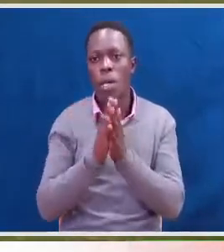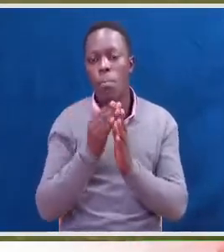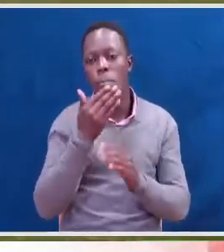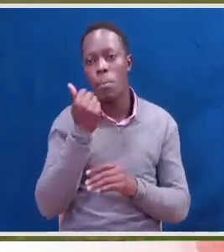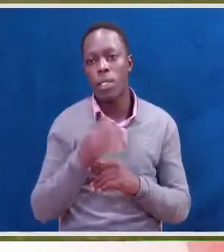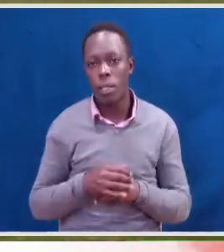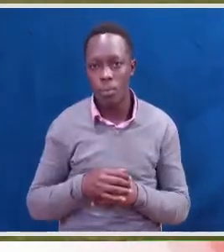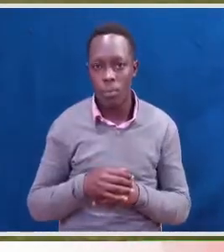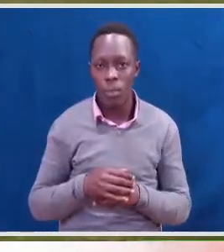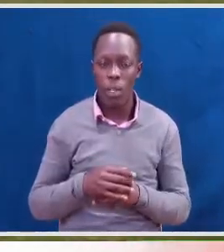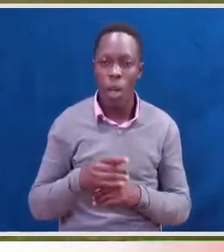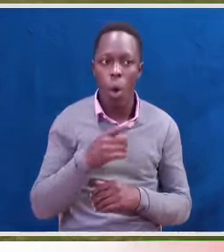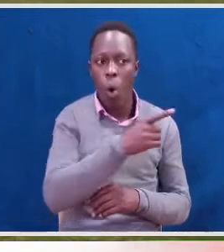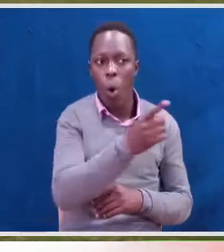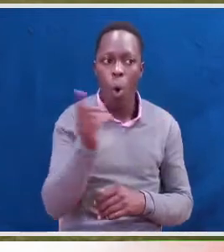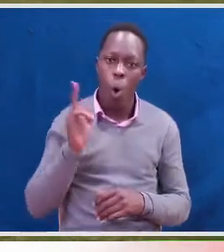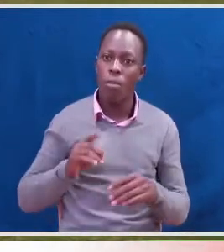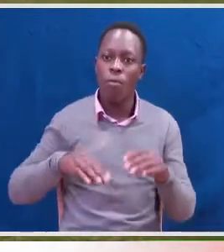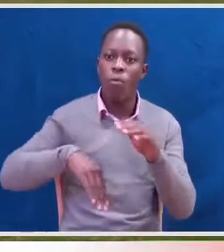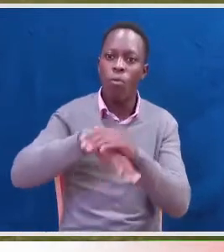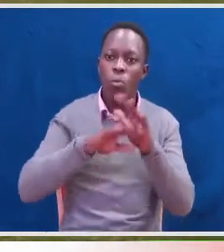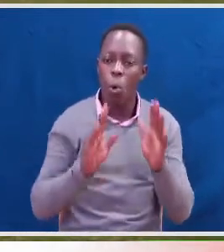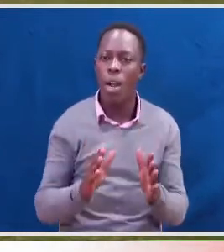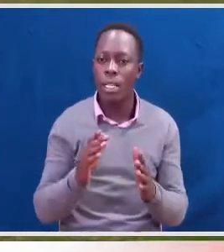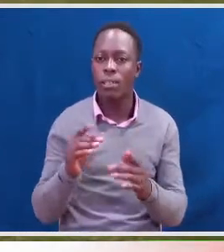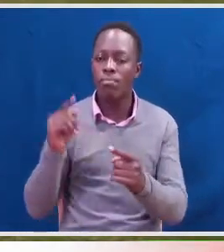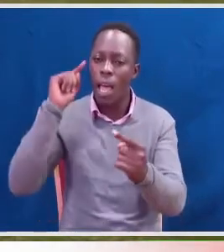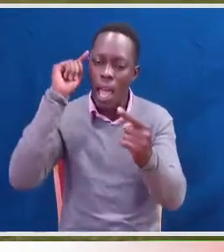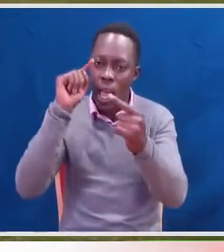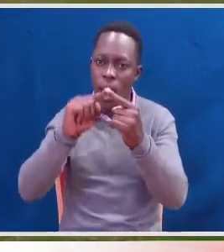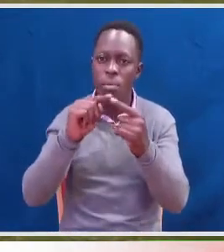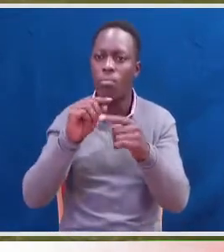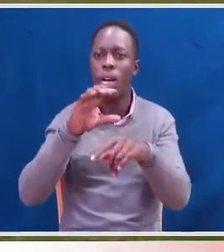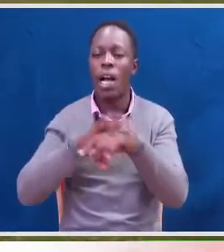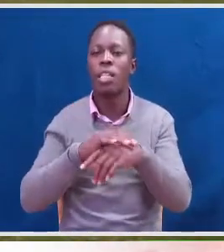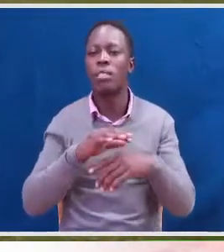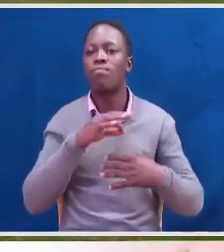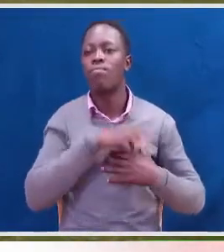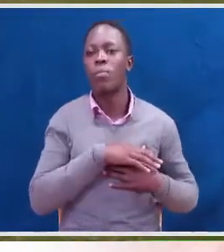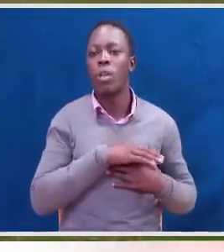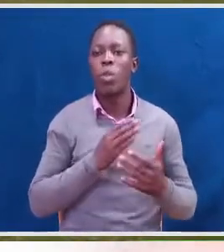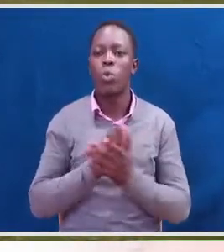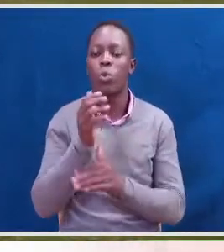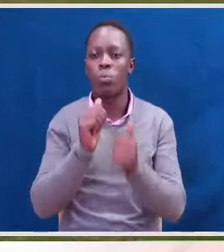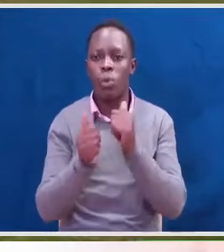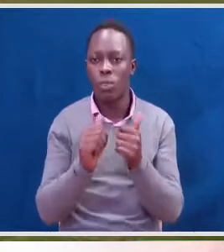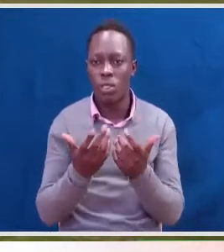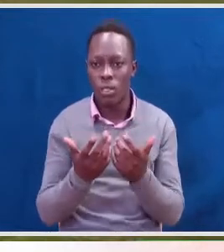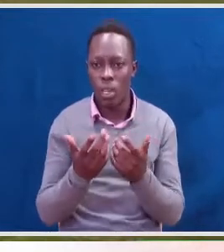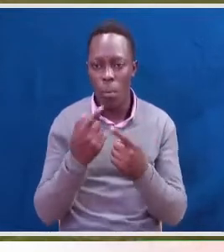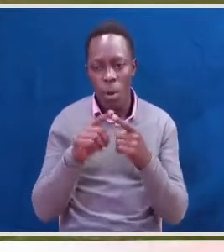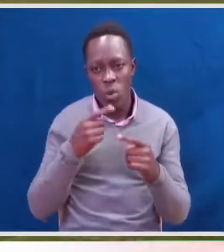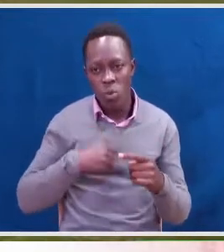mchezaji anakoga na target ya kucheza ball iweze kumlipa. But tukiangalia kwa timu yetu, sisi tunaicheza, tunaitaga